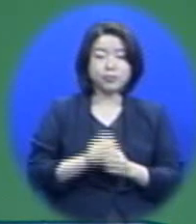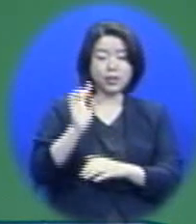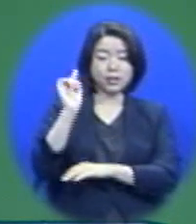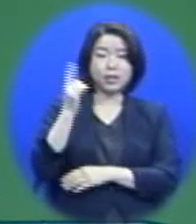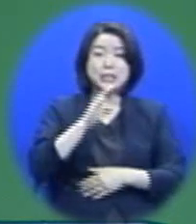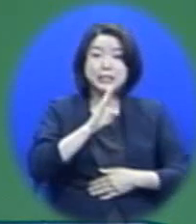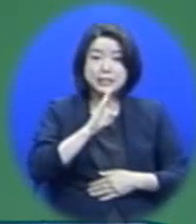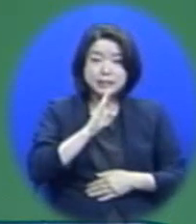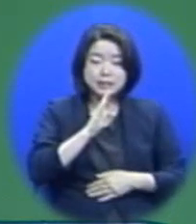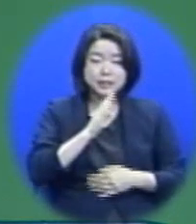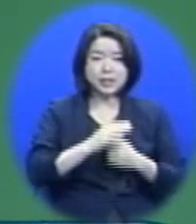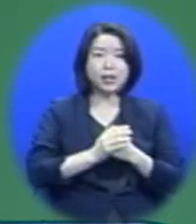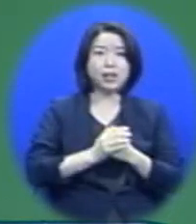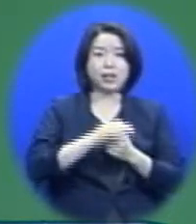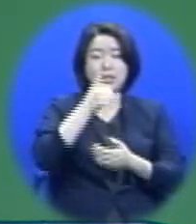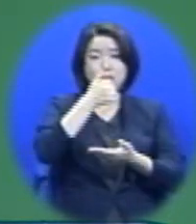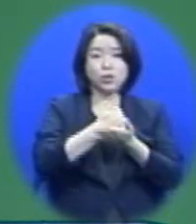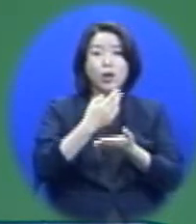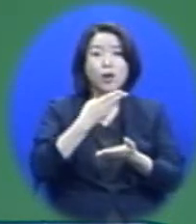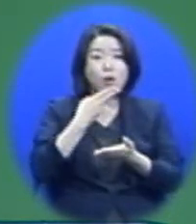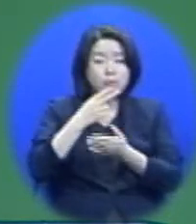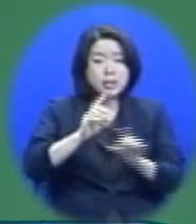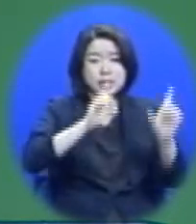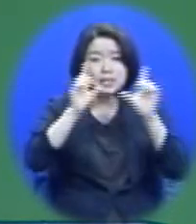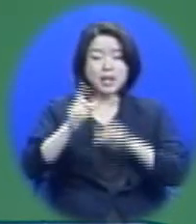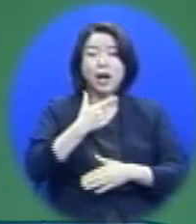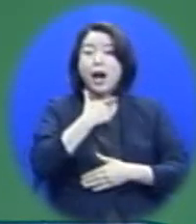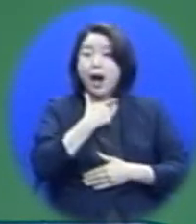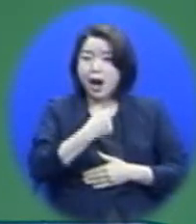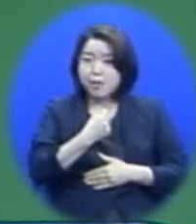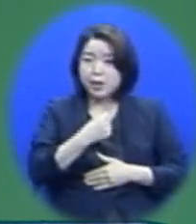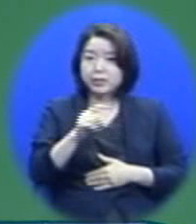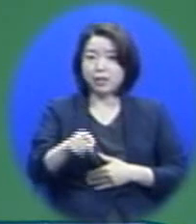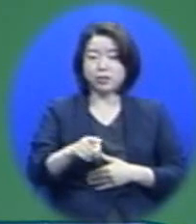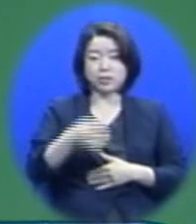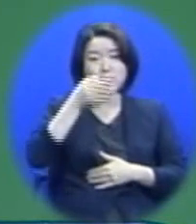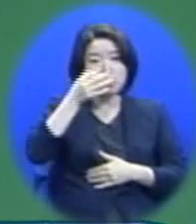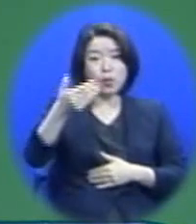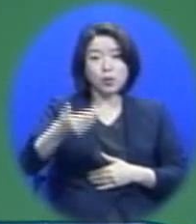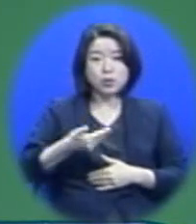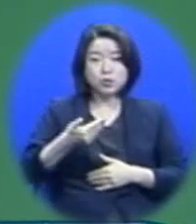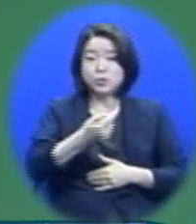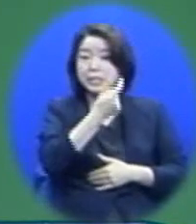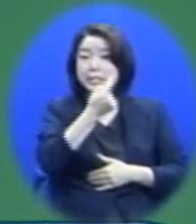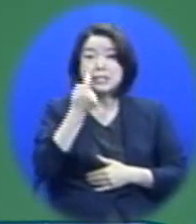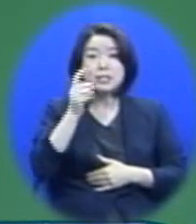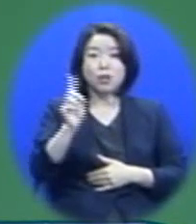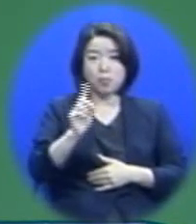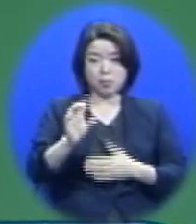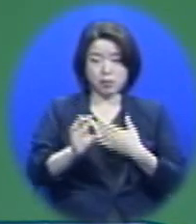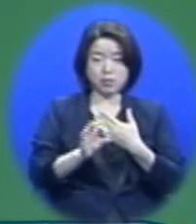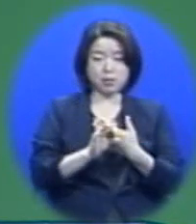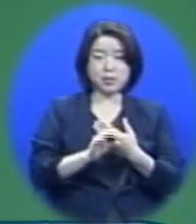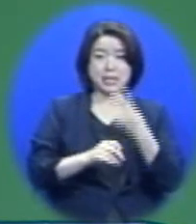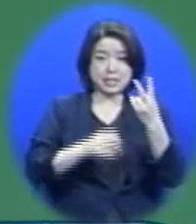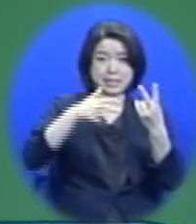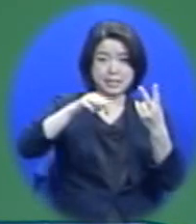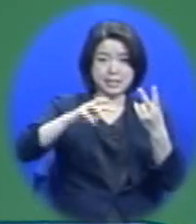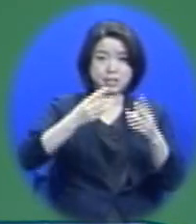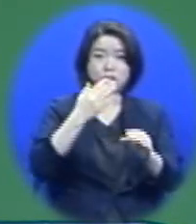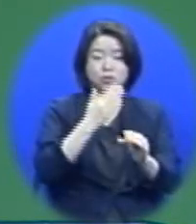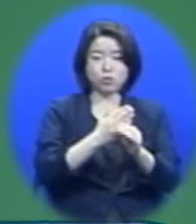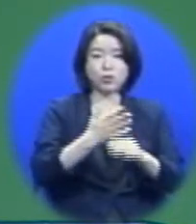다윗이 진정으로 흠이 없는 삶을 갈망했다는 것을 보여주는 근거가 2절 중간에 나오는 나는